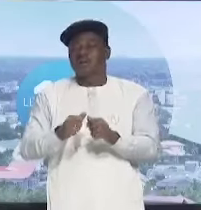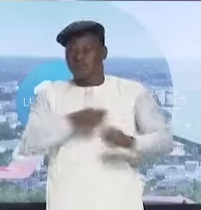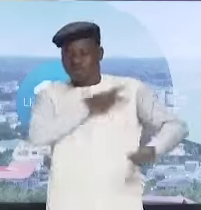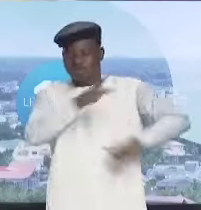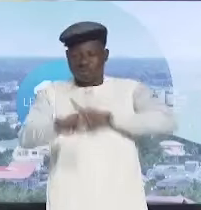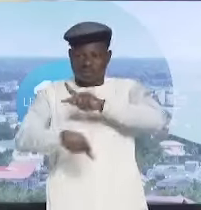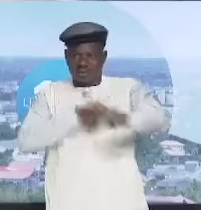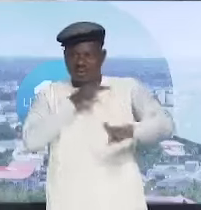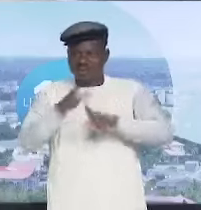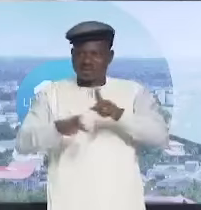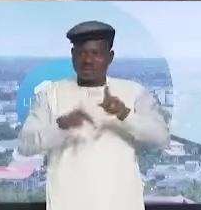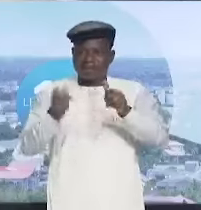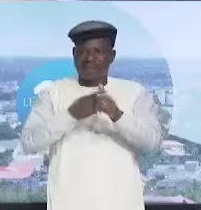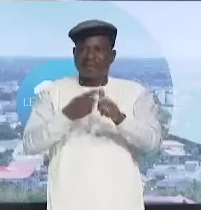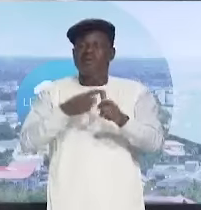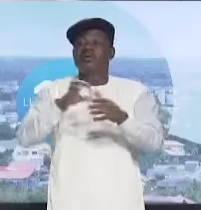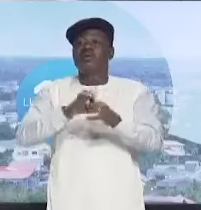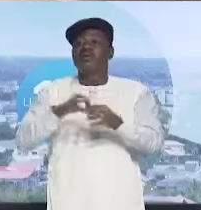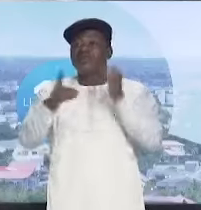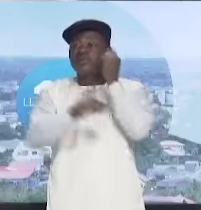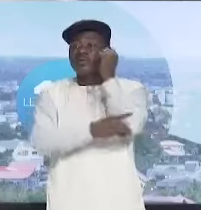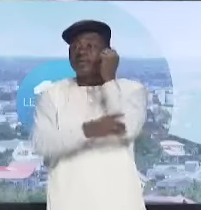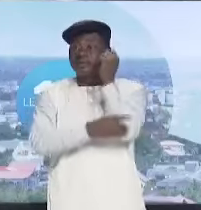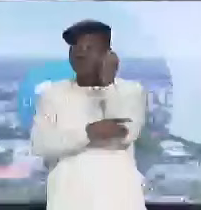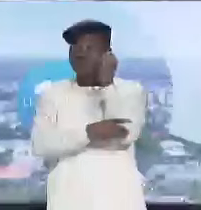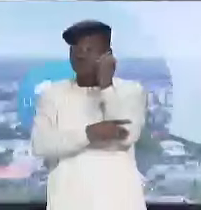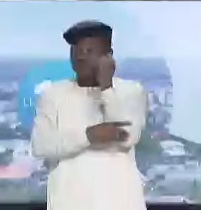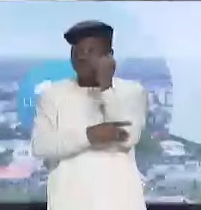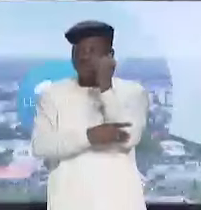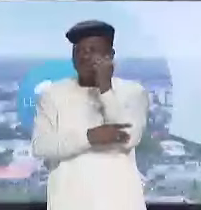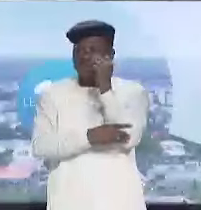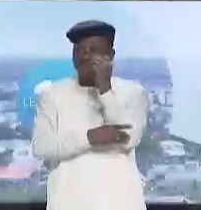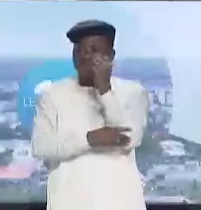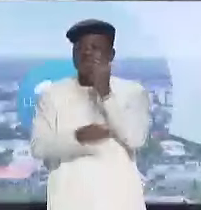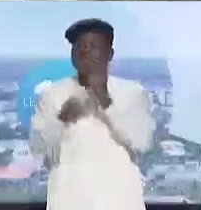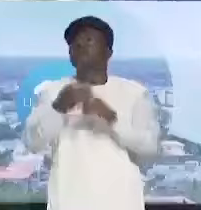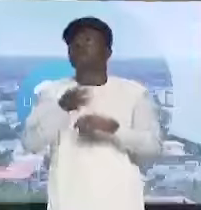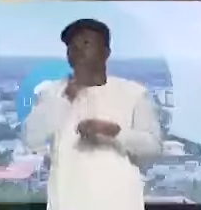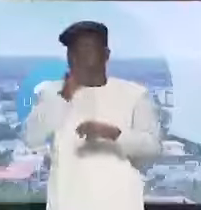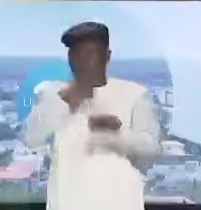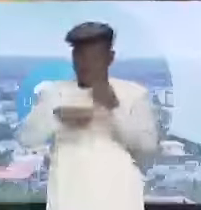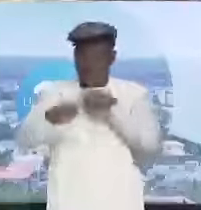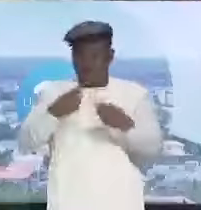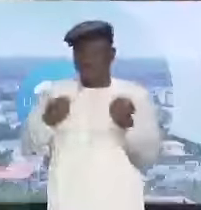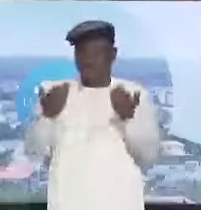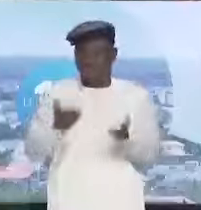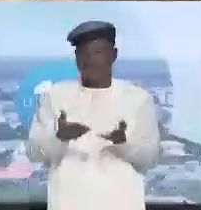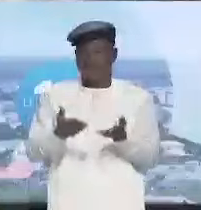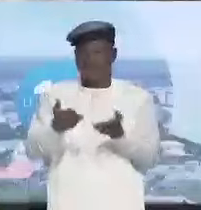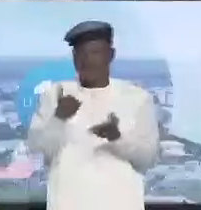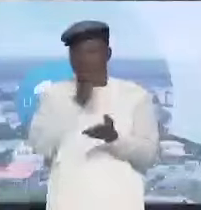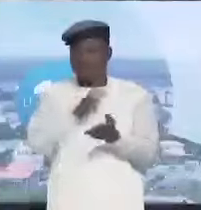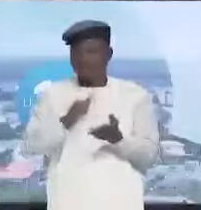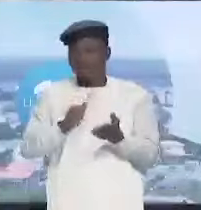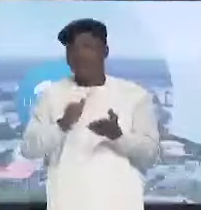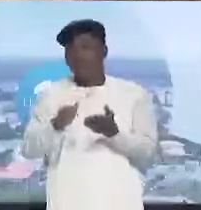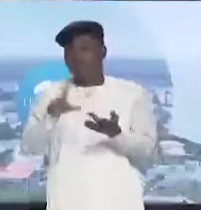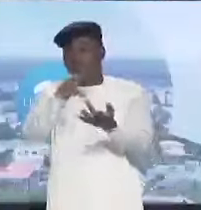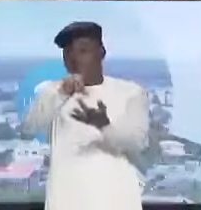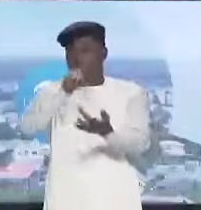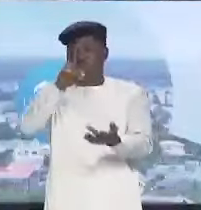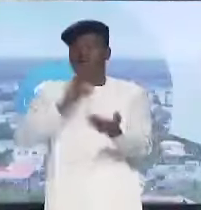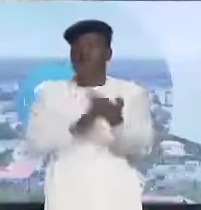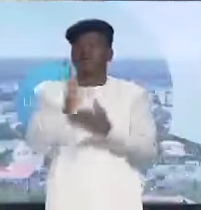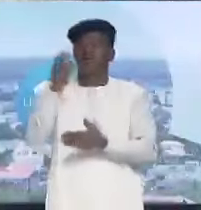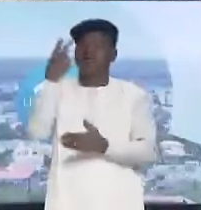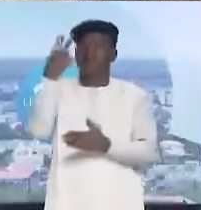habitants, c'est ici, se sont retrouvés. Selon la légende, le puits a été découvert par deux chasseurs,